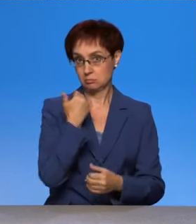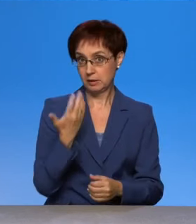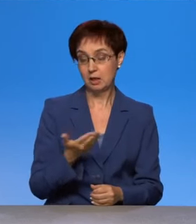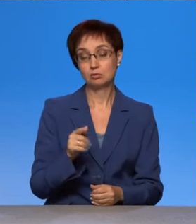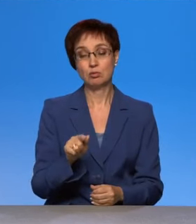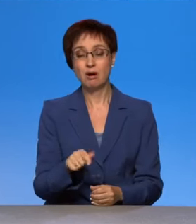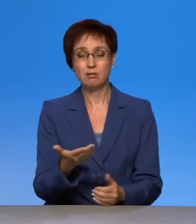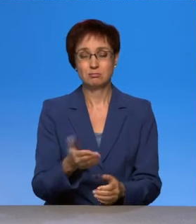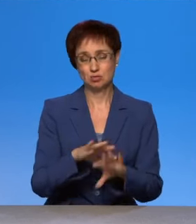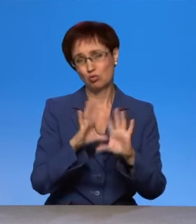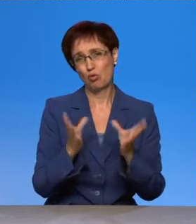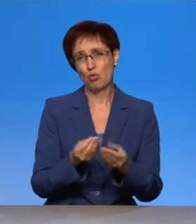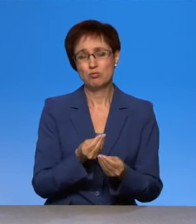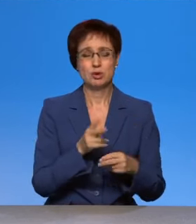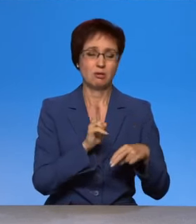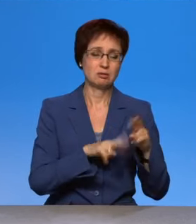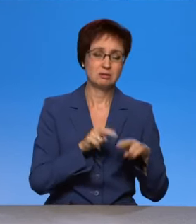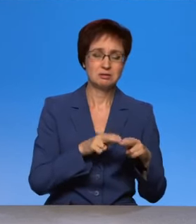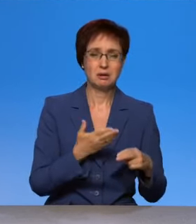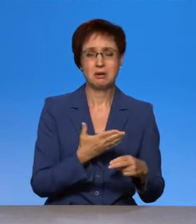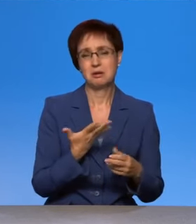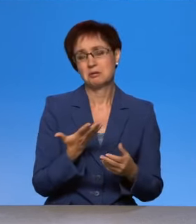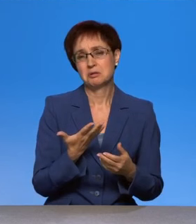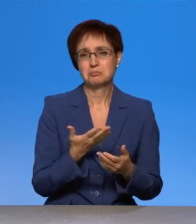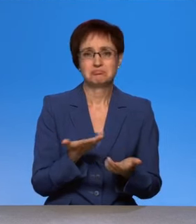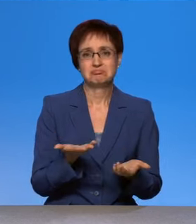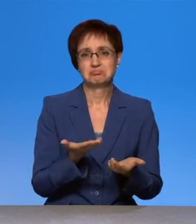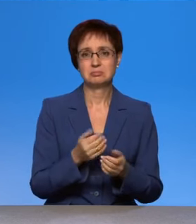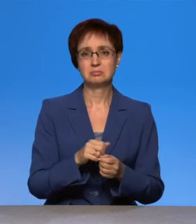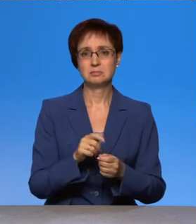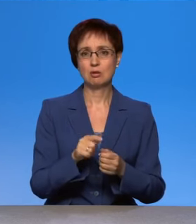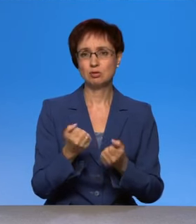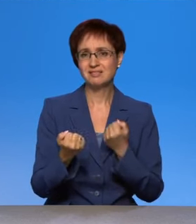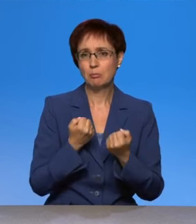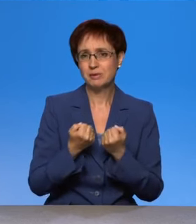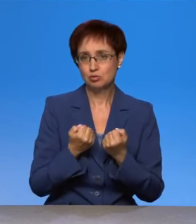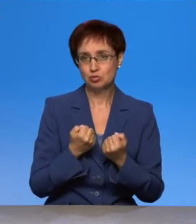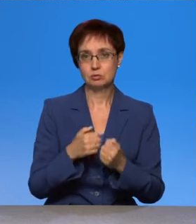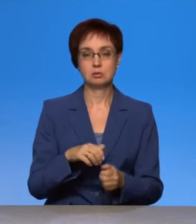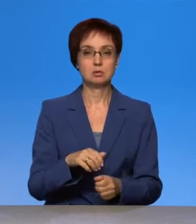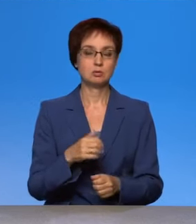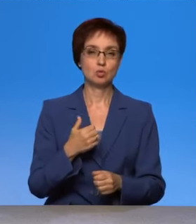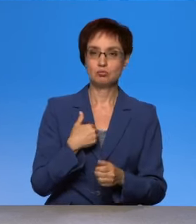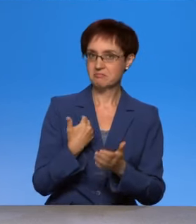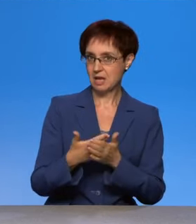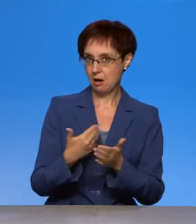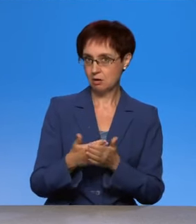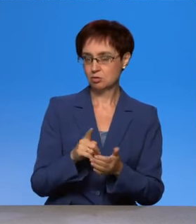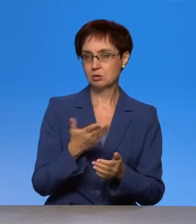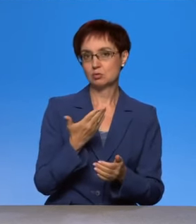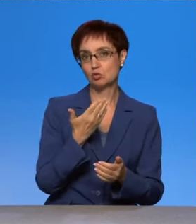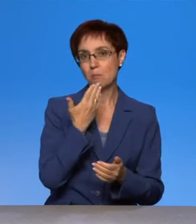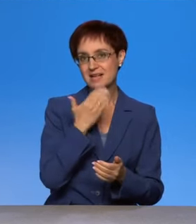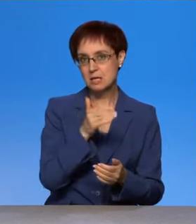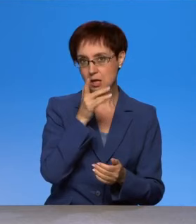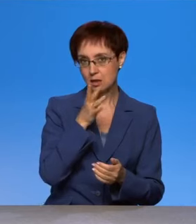что на протяжении последних 5 лет, наверное, такой уровень тревожности в обществе повышен. Ситуация не может не отражаться на нашем ментальном здоровье.